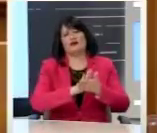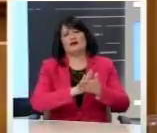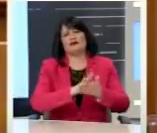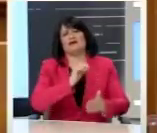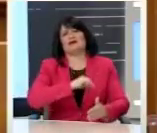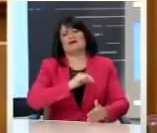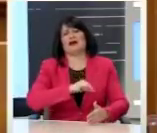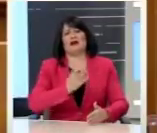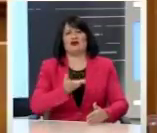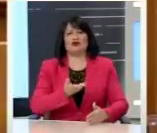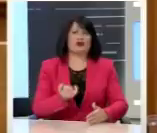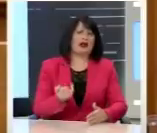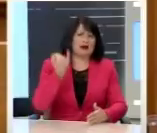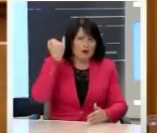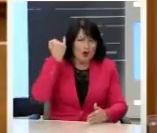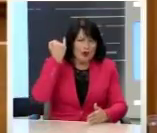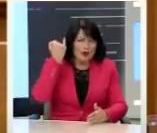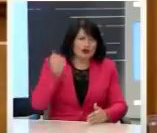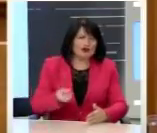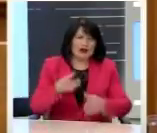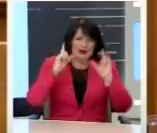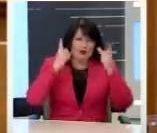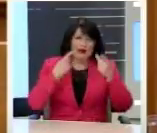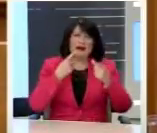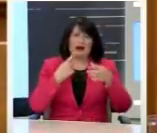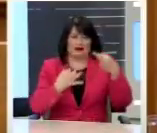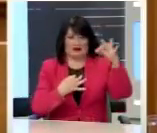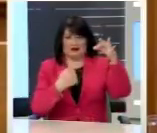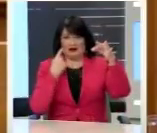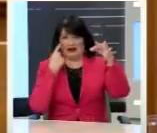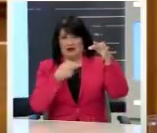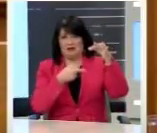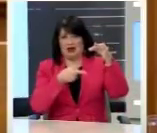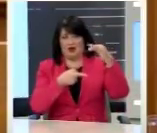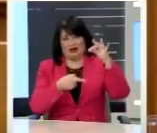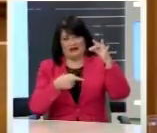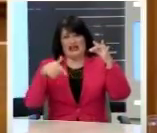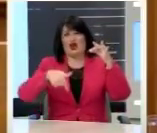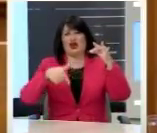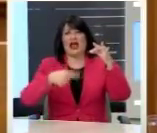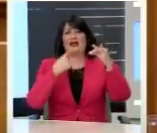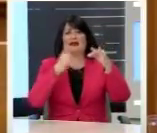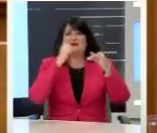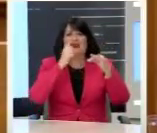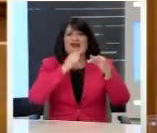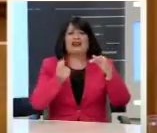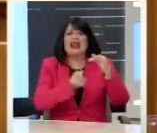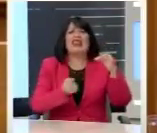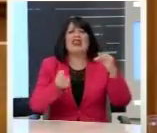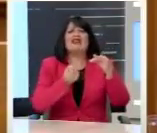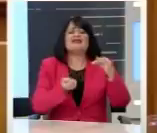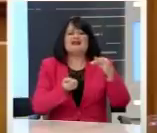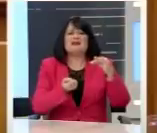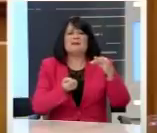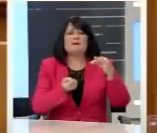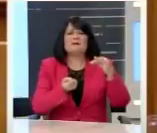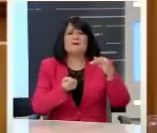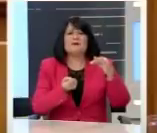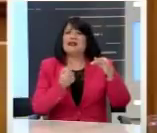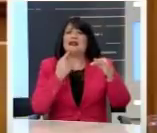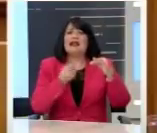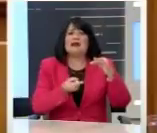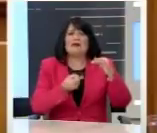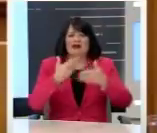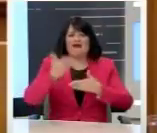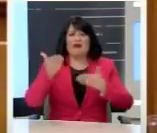ο αντιπρόεδρος της Νέας Δημοκρατίας, για να το ανακοινώσει το σώμα. Τη μαϊμού είδηση. Και ποια άλλη είδηση μας έφερε εδώ?